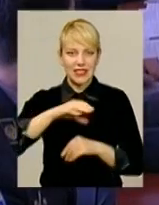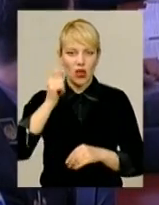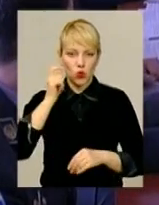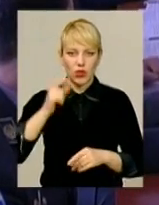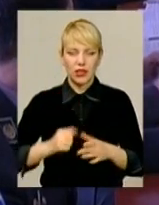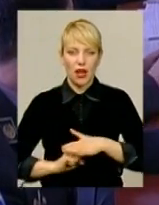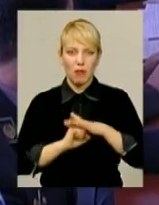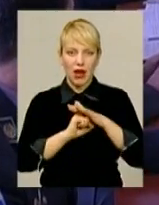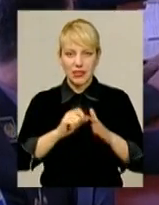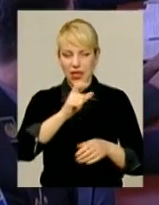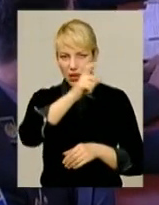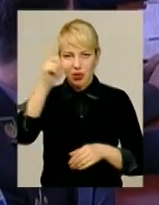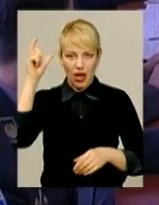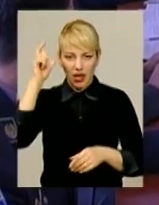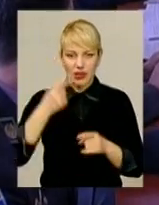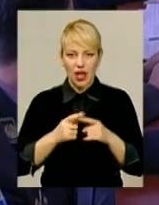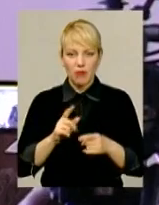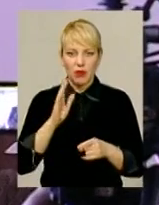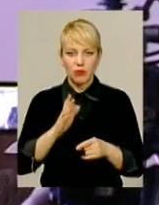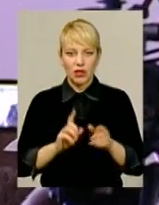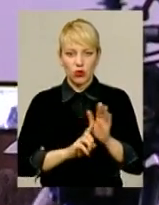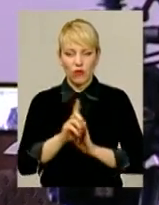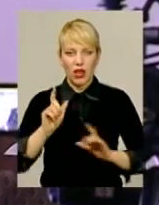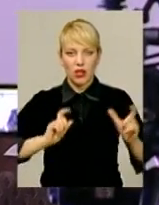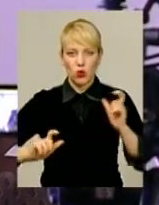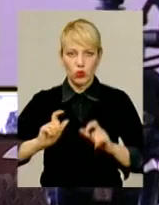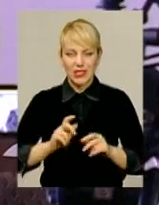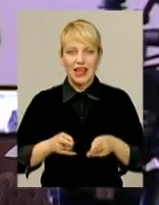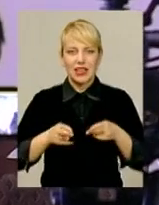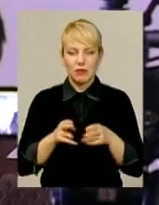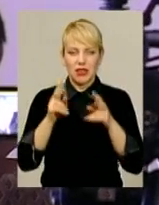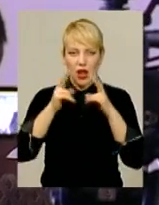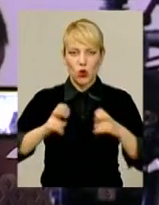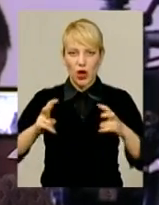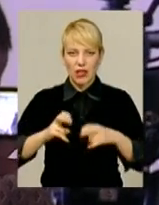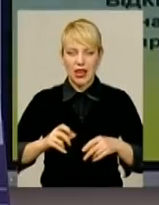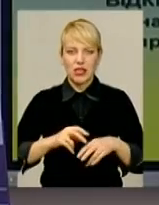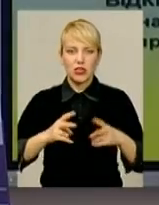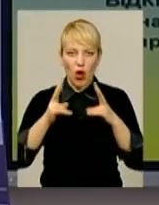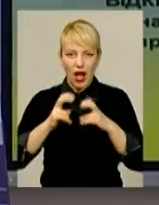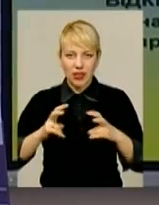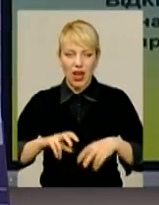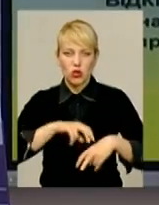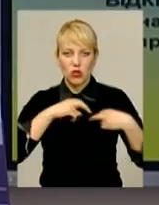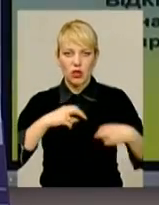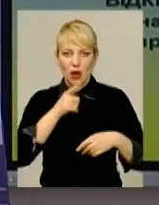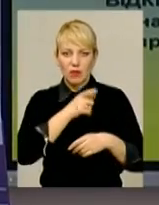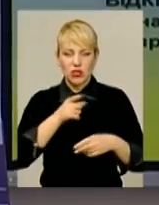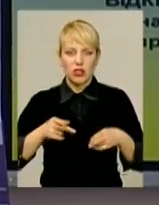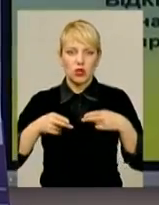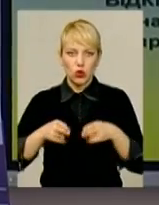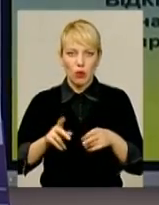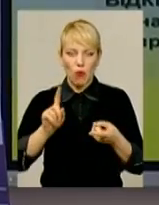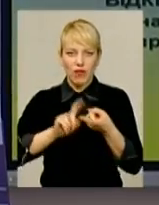України. На базі прикордонної академії стартували курси кримінального аналізу та аналізу ризиків під час розслідування злочинів, пов'язаних з